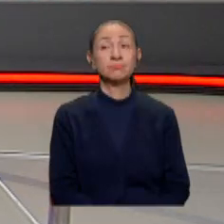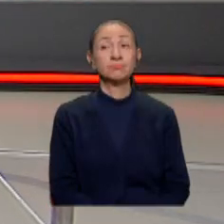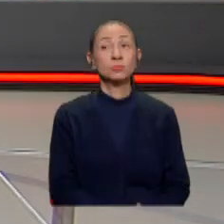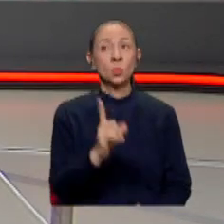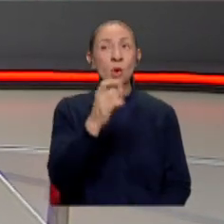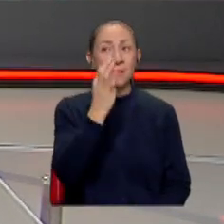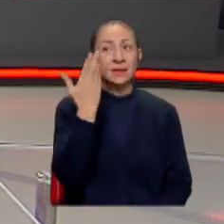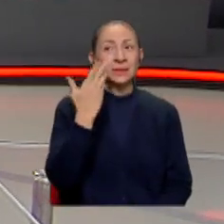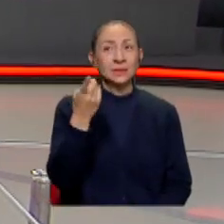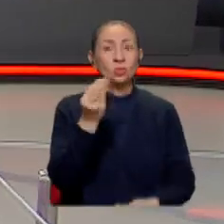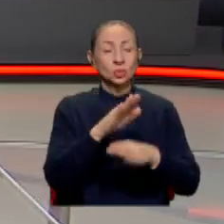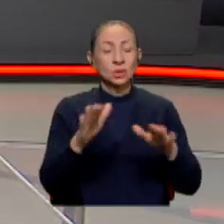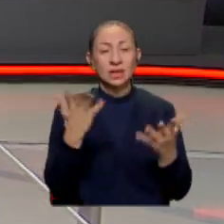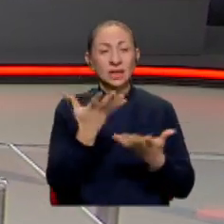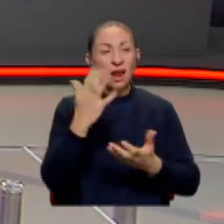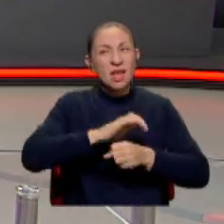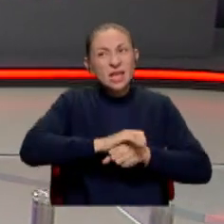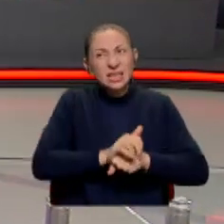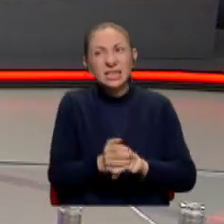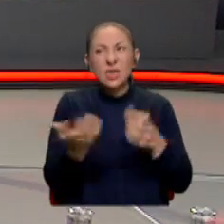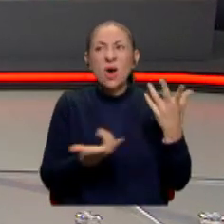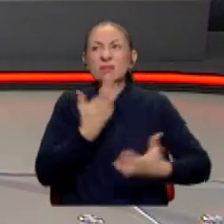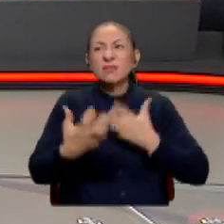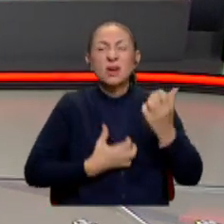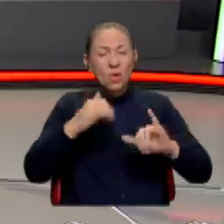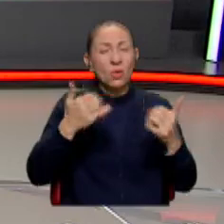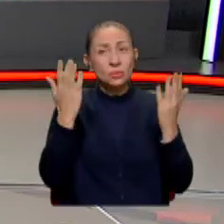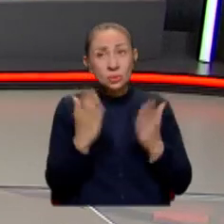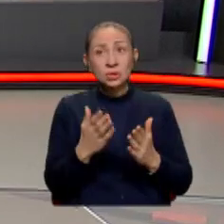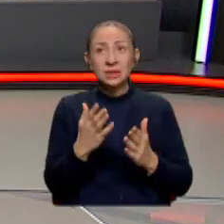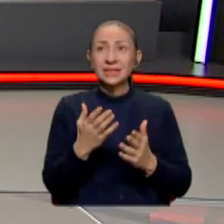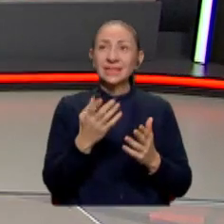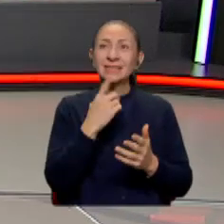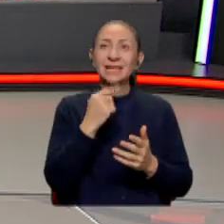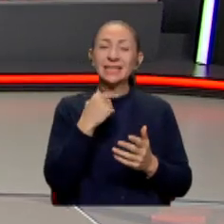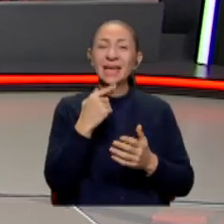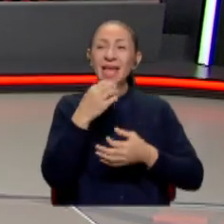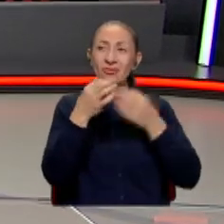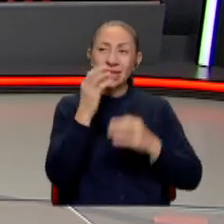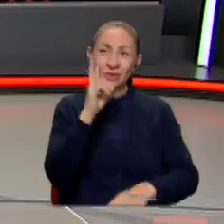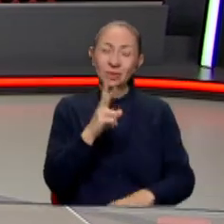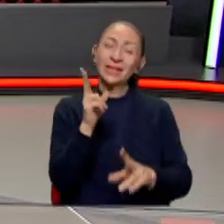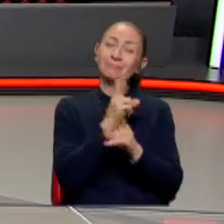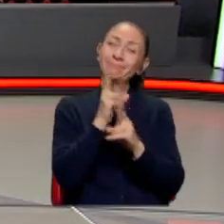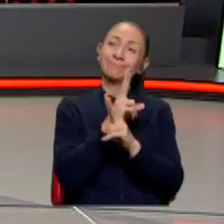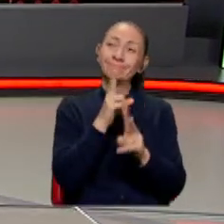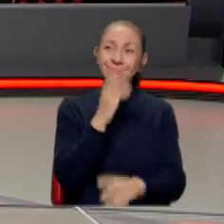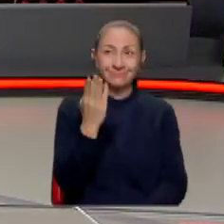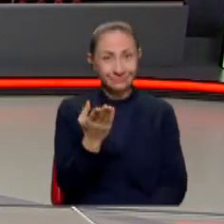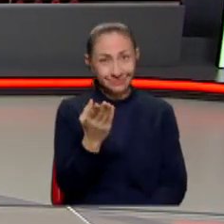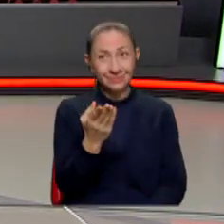şimdi bu haberi izlerken çocuklarımız ne kadar eziyet çekiyorsa çeksin sevimli ifadeler gördünüz tebessüm